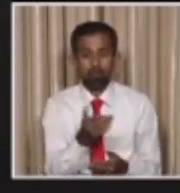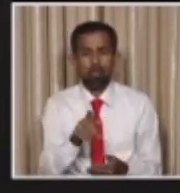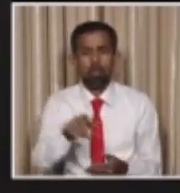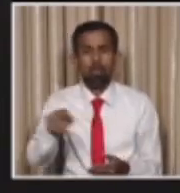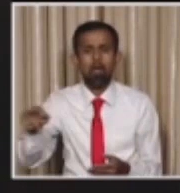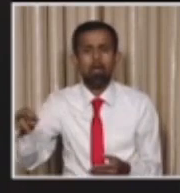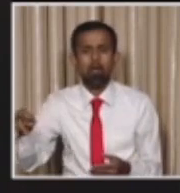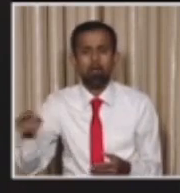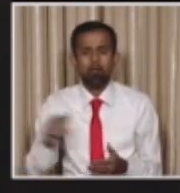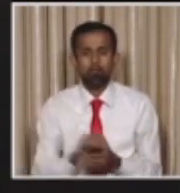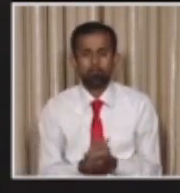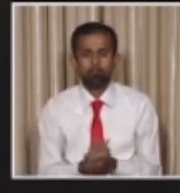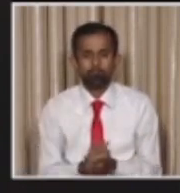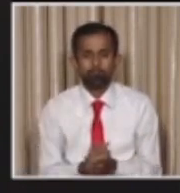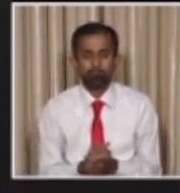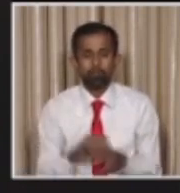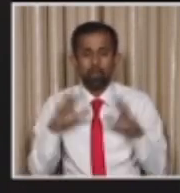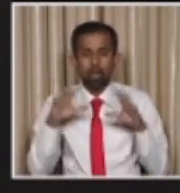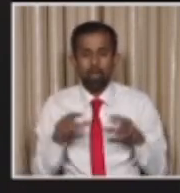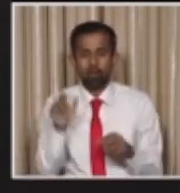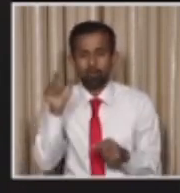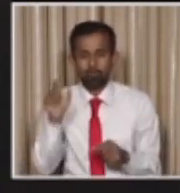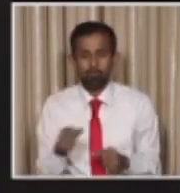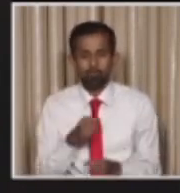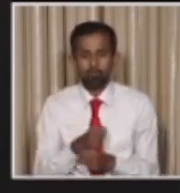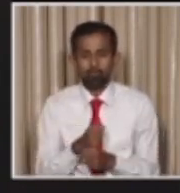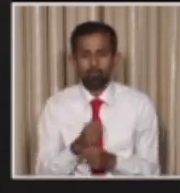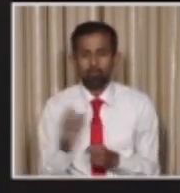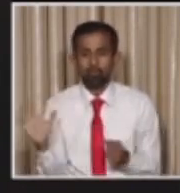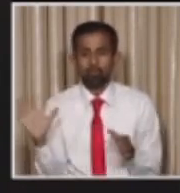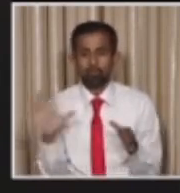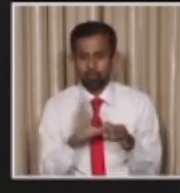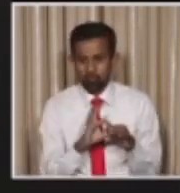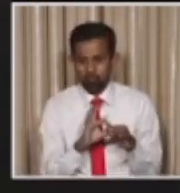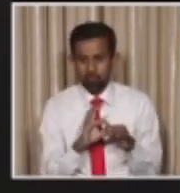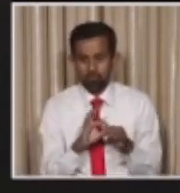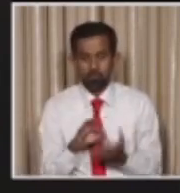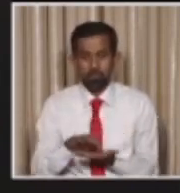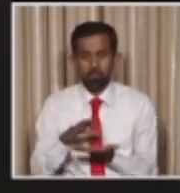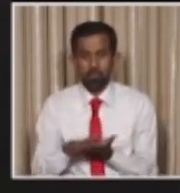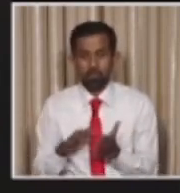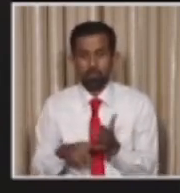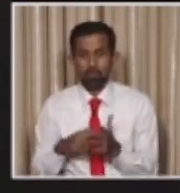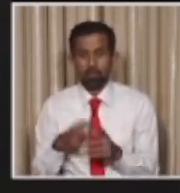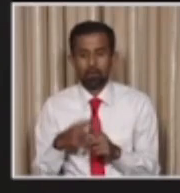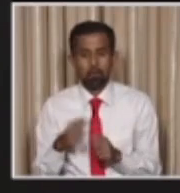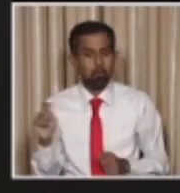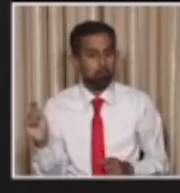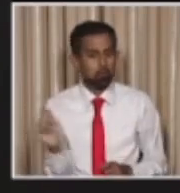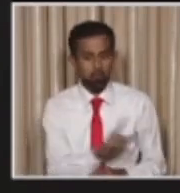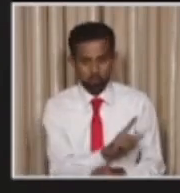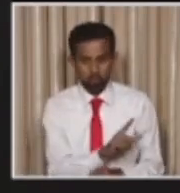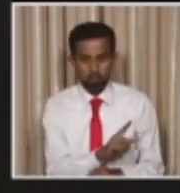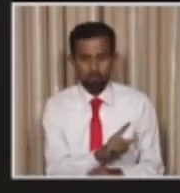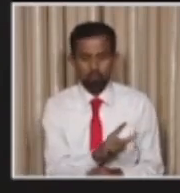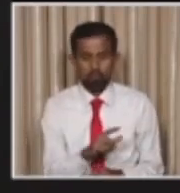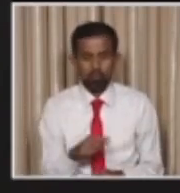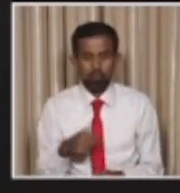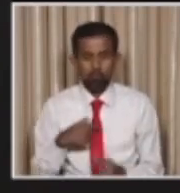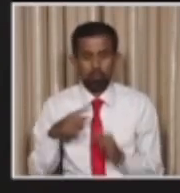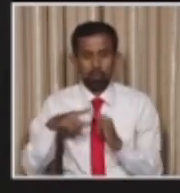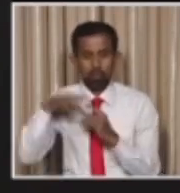මේවා? එතකොට මේවා අයිති අය ආණ්ඩුවට සම්බන්ධ. ඉතින් අනිවාර්යයෙන්ම මේ බදු අය කරගත යුතුයි. එතකොට අපි